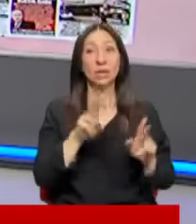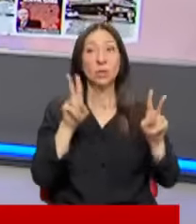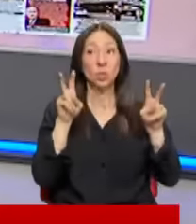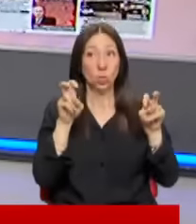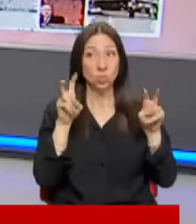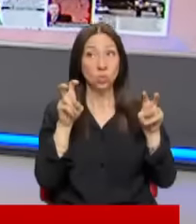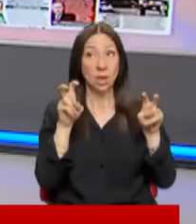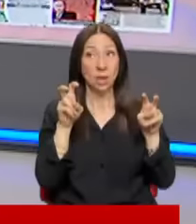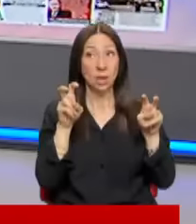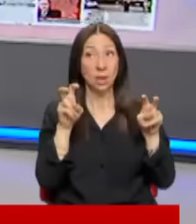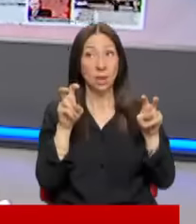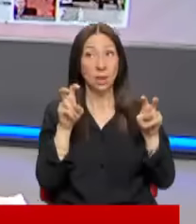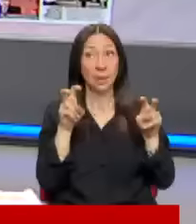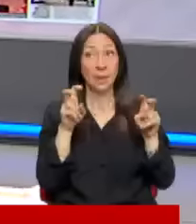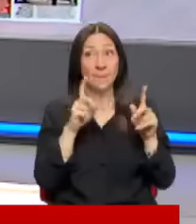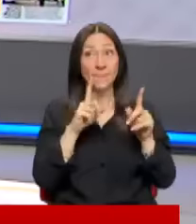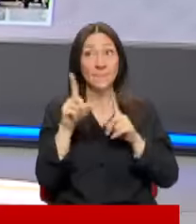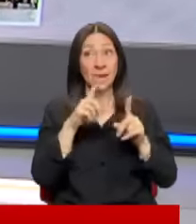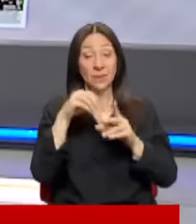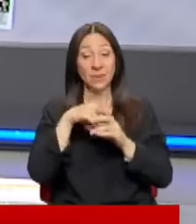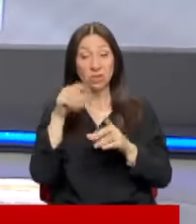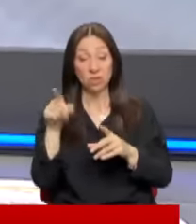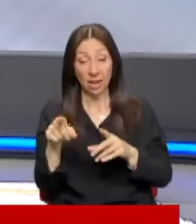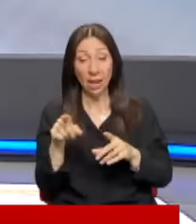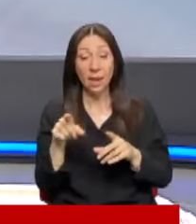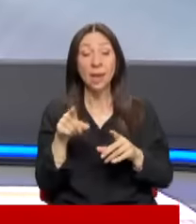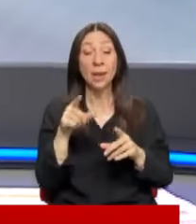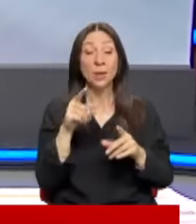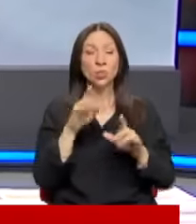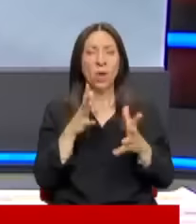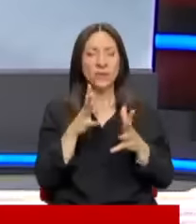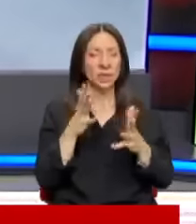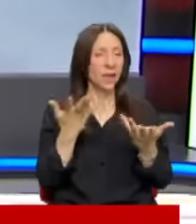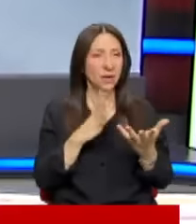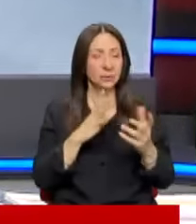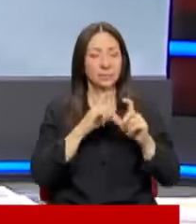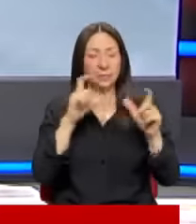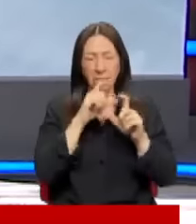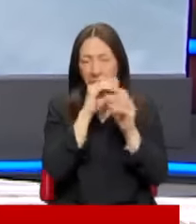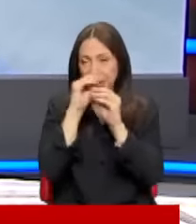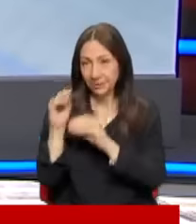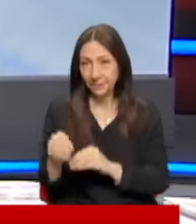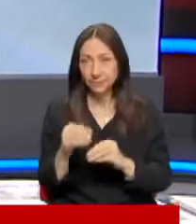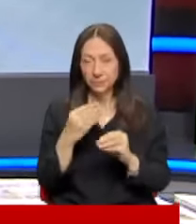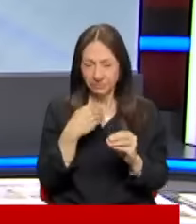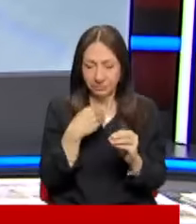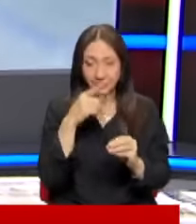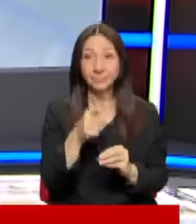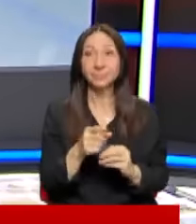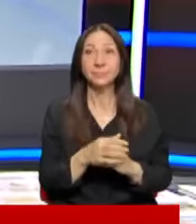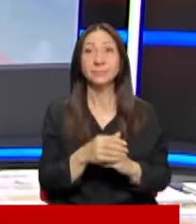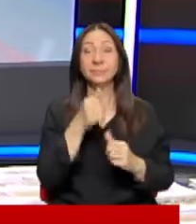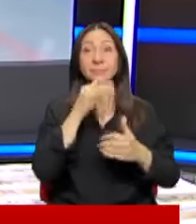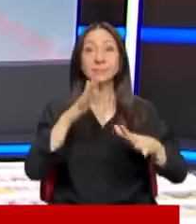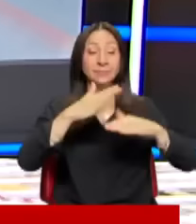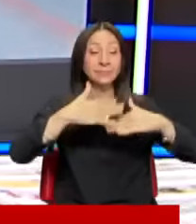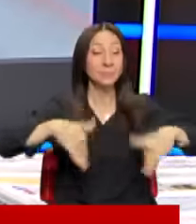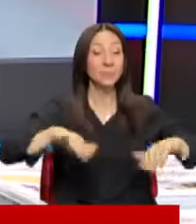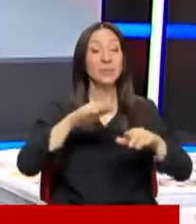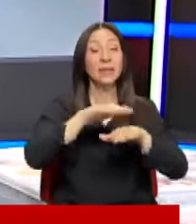meselesini yargıdaki bir takım gariplikleri manşete taşımış. Biz de size deniz